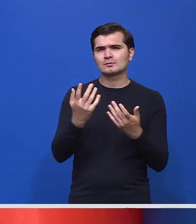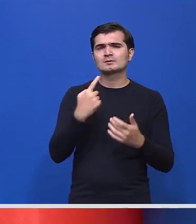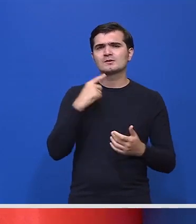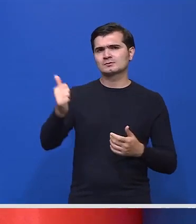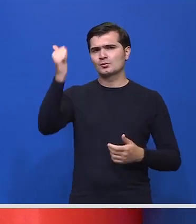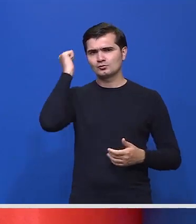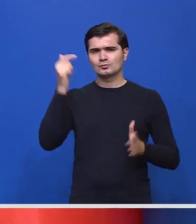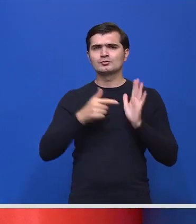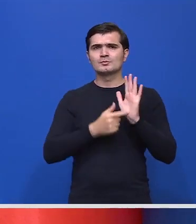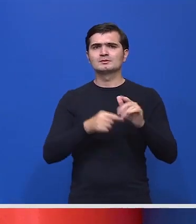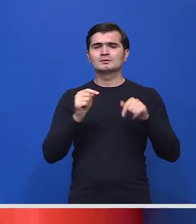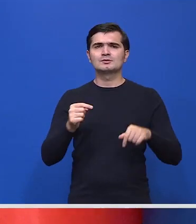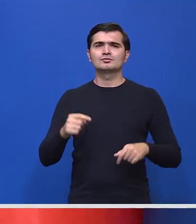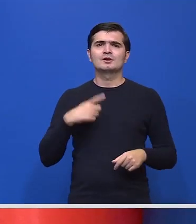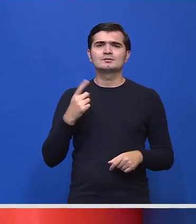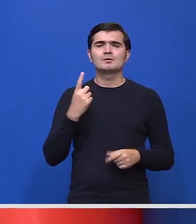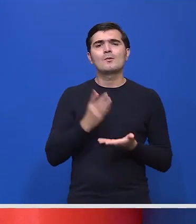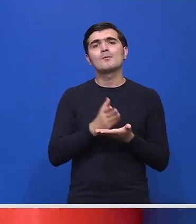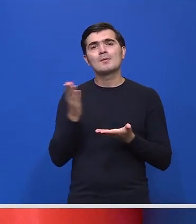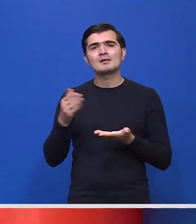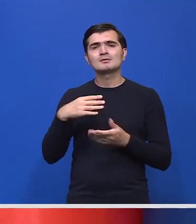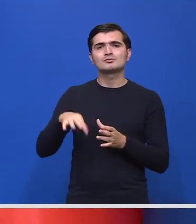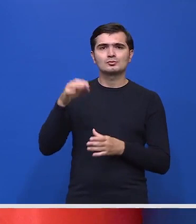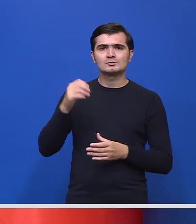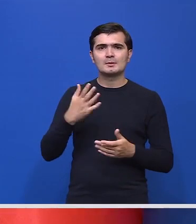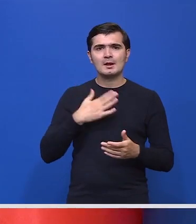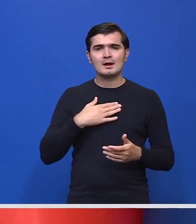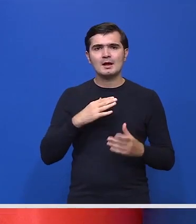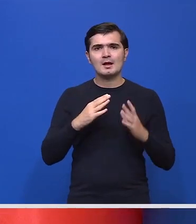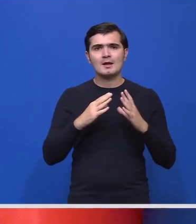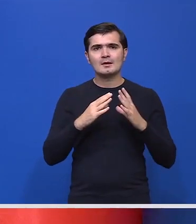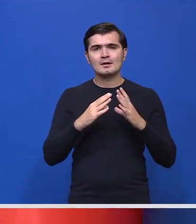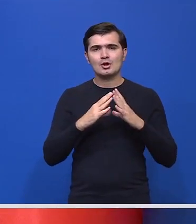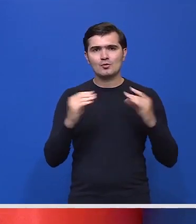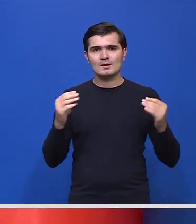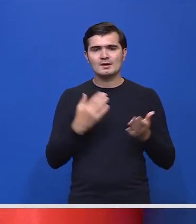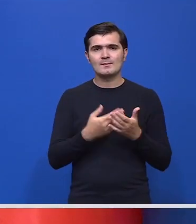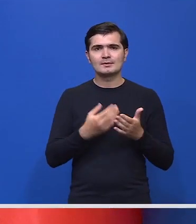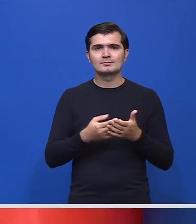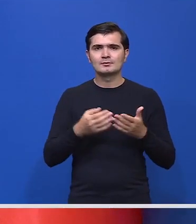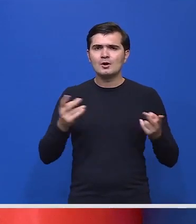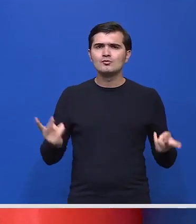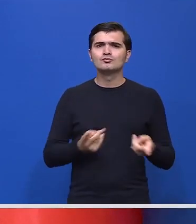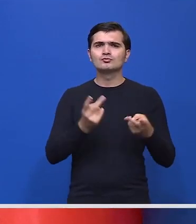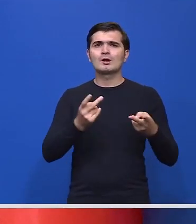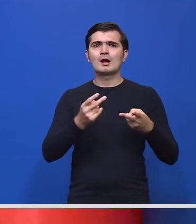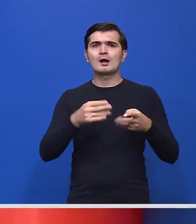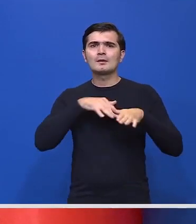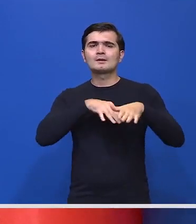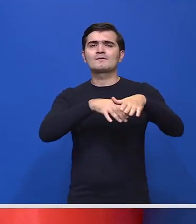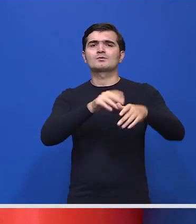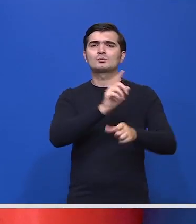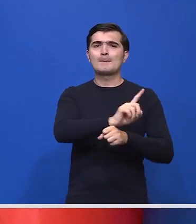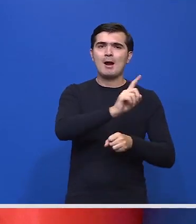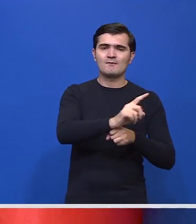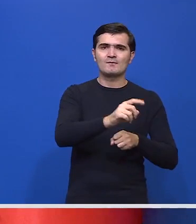chiar aici, ca fiind parte a soluțiilor pe care România le are în vedere pentru a fluidiza traficul de mărfuri din